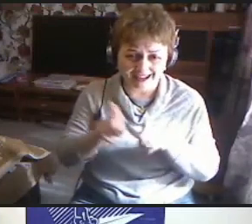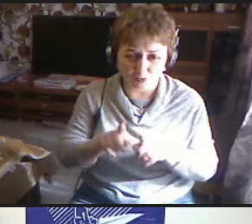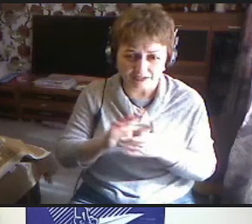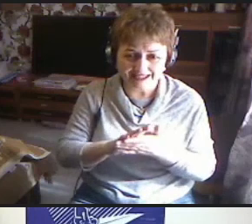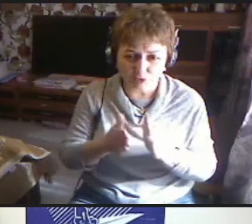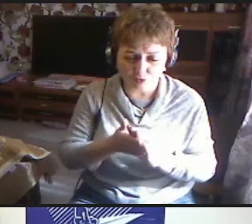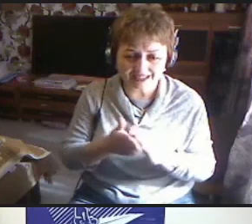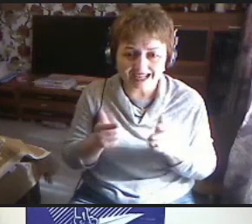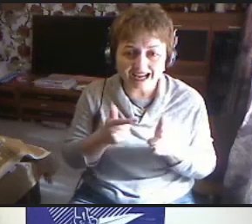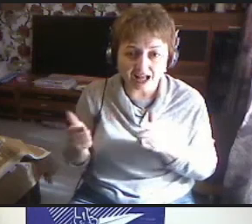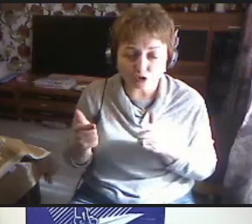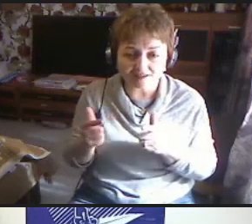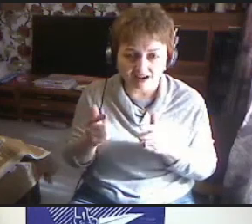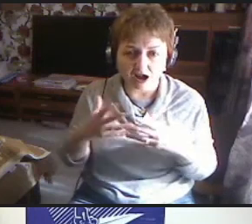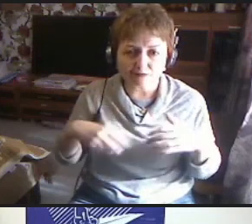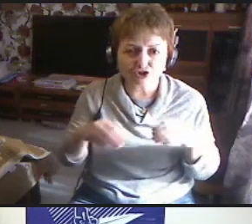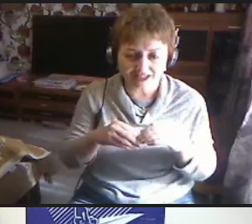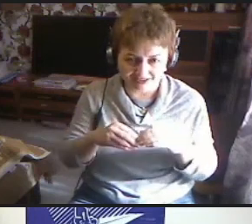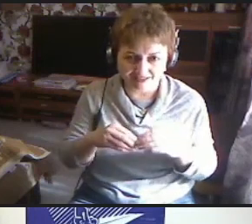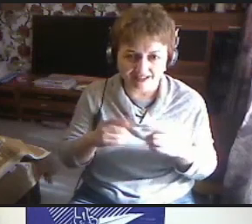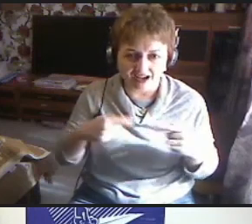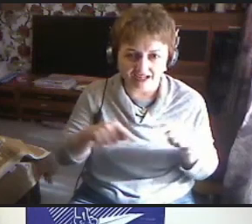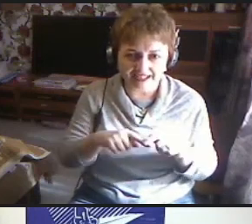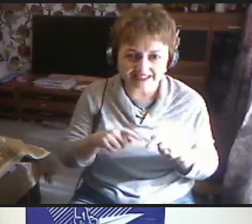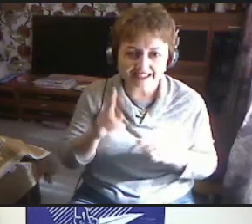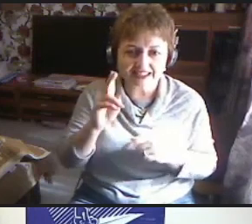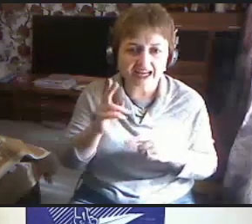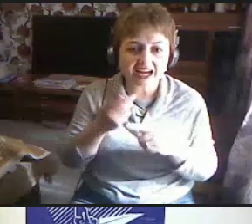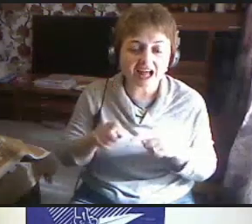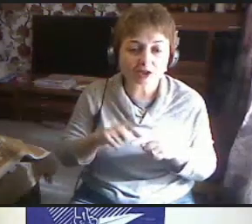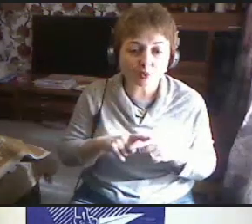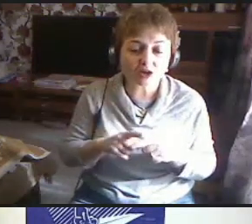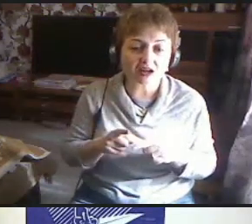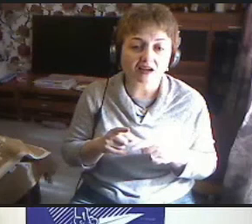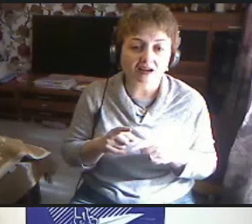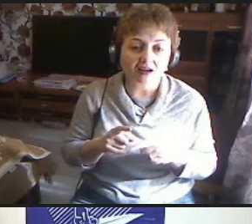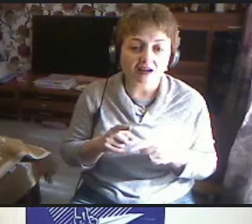ситуации готова общественная организация, которая